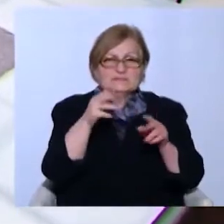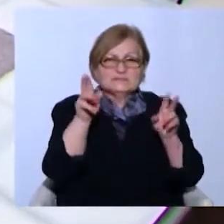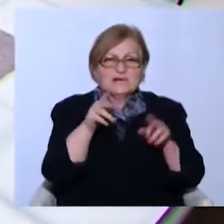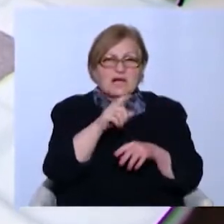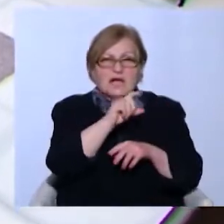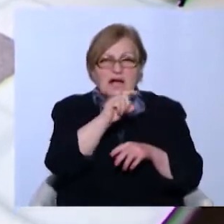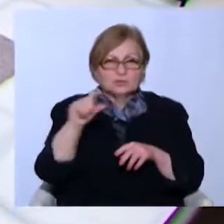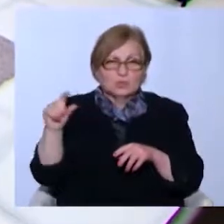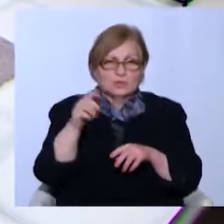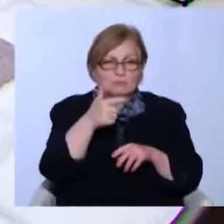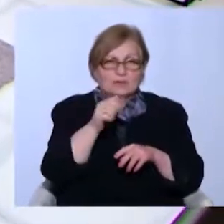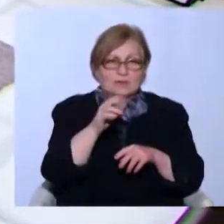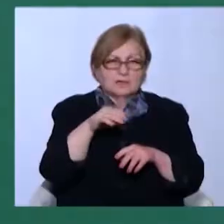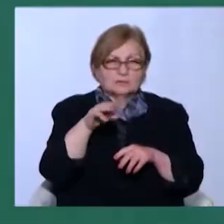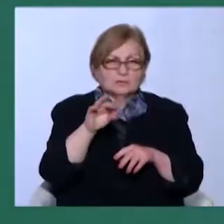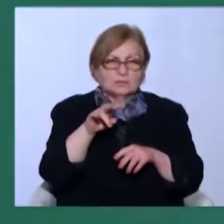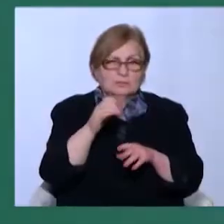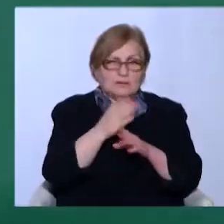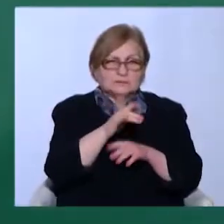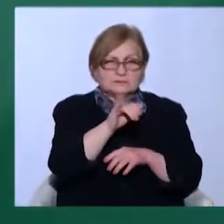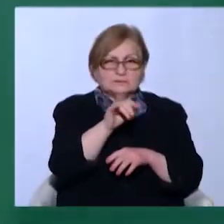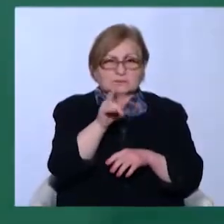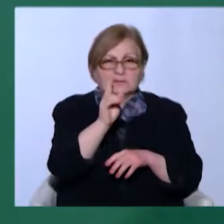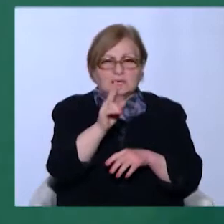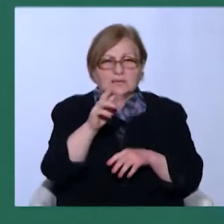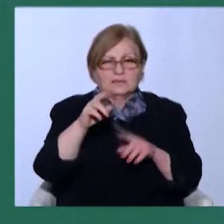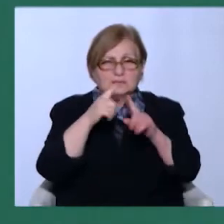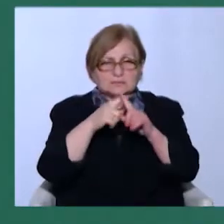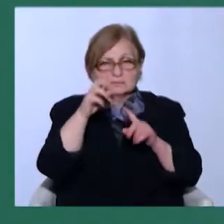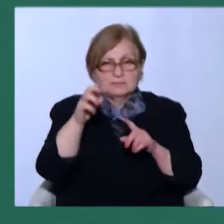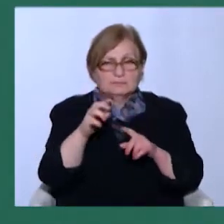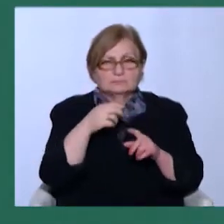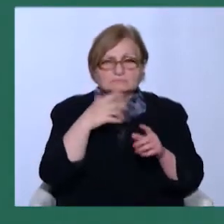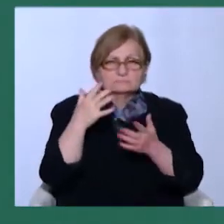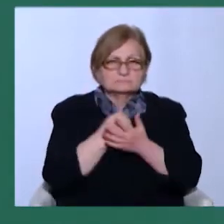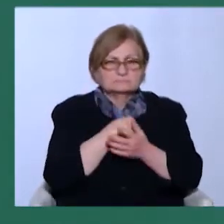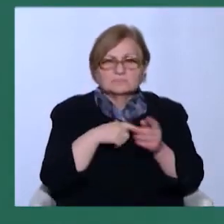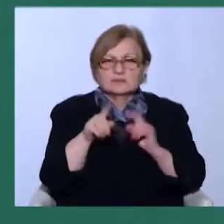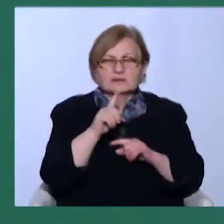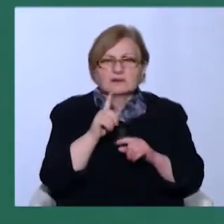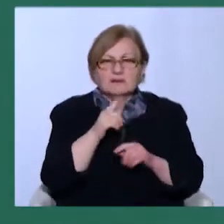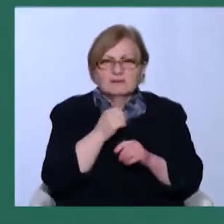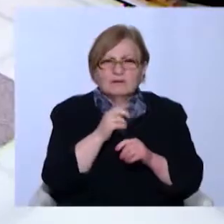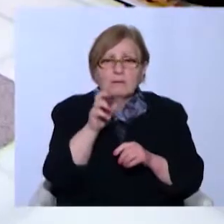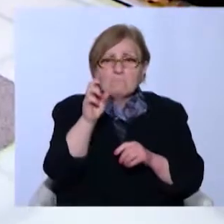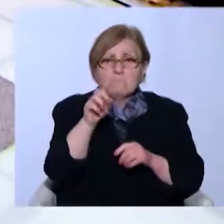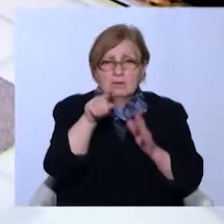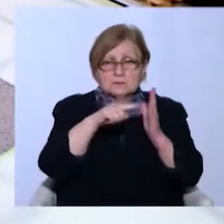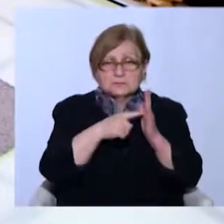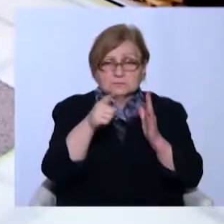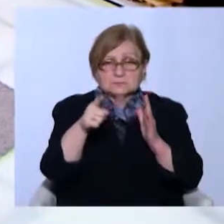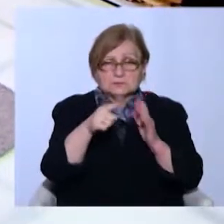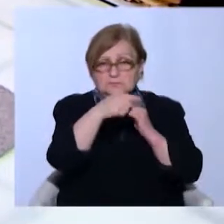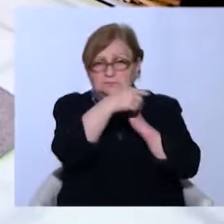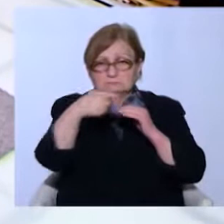kx+b და საპოვნი გვაქვს დაუწყოთ ზებნა კადაბე პარამეტრებს. მოდით, რადგან b წერტილი ამ